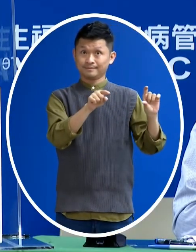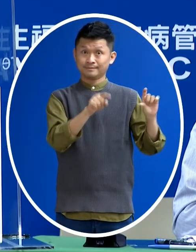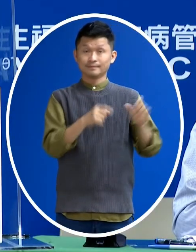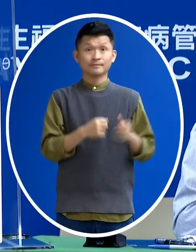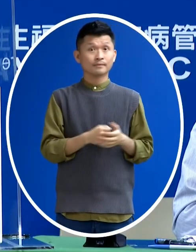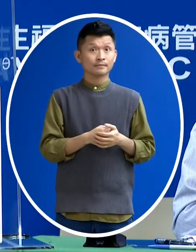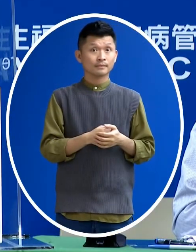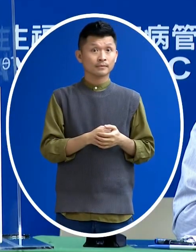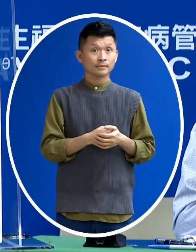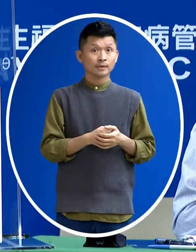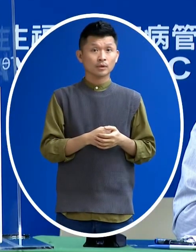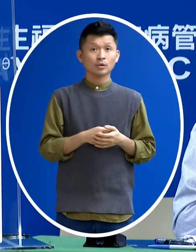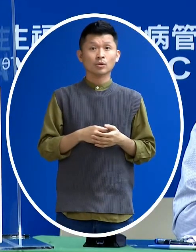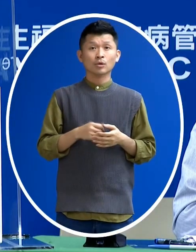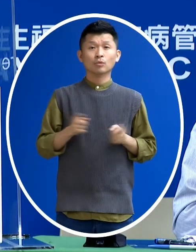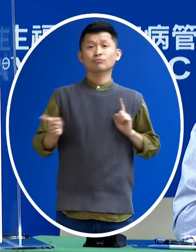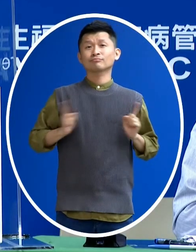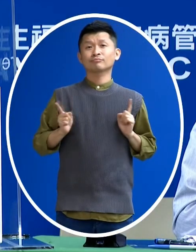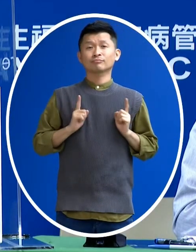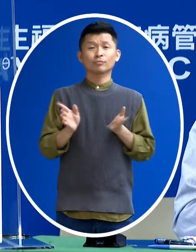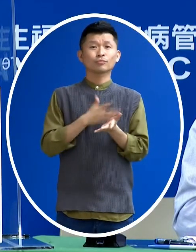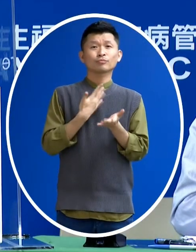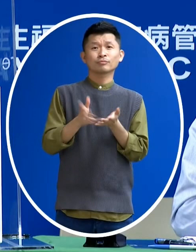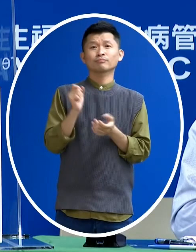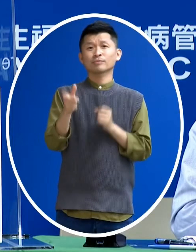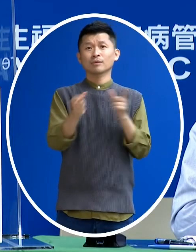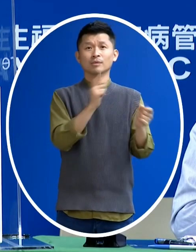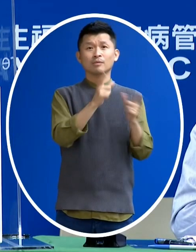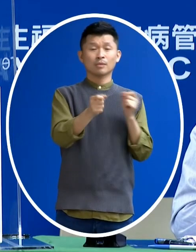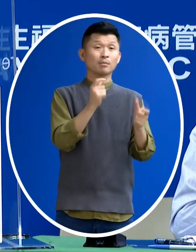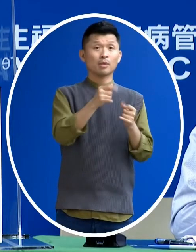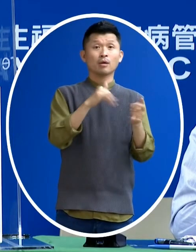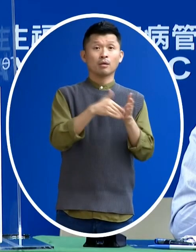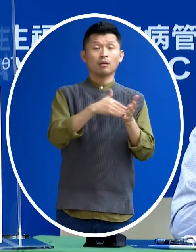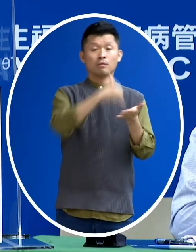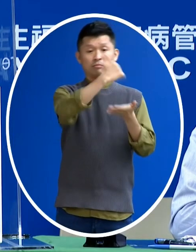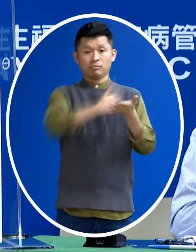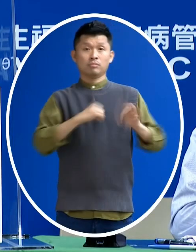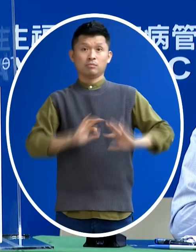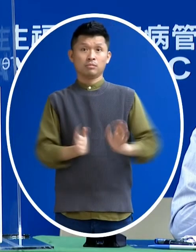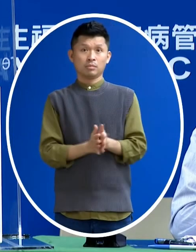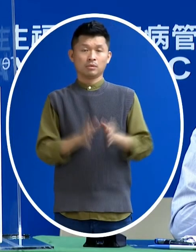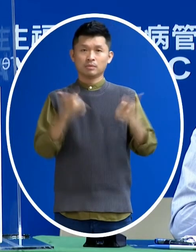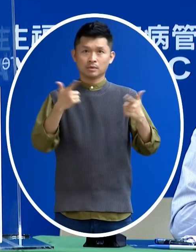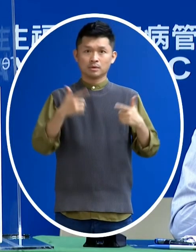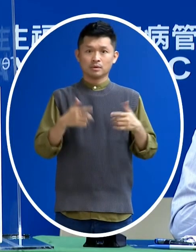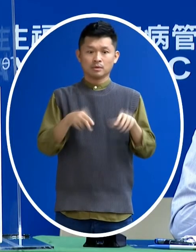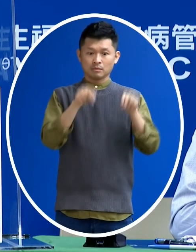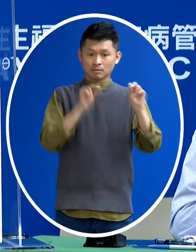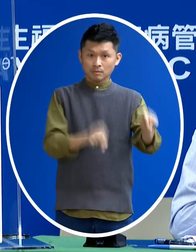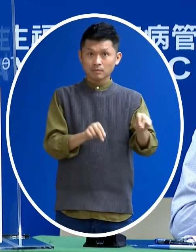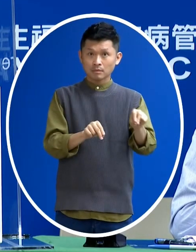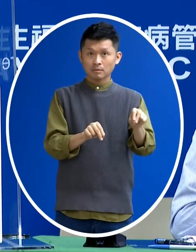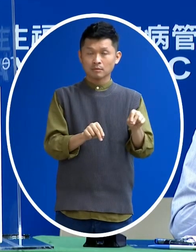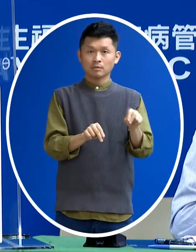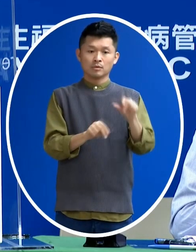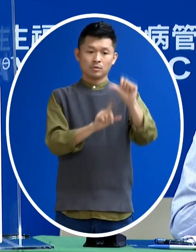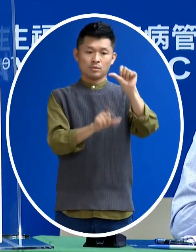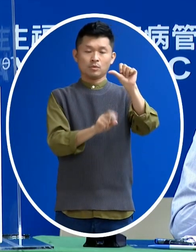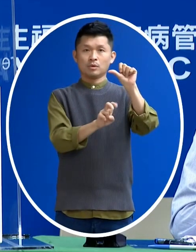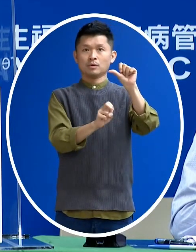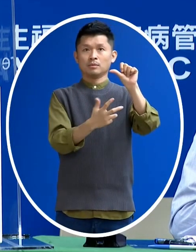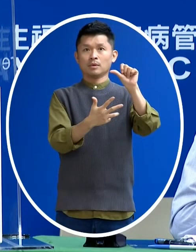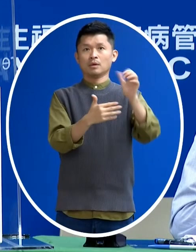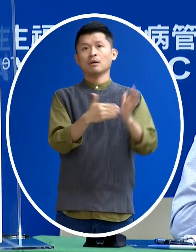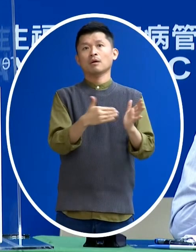说上街去这样子买，谁买谁到嘛。大家知道说我们这个合约是5月28号的时候定的，